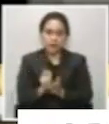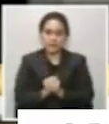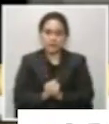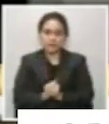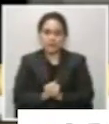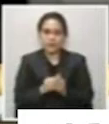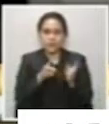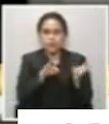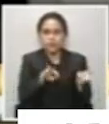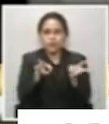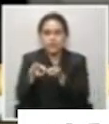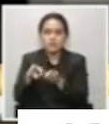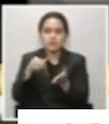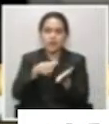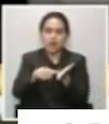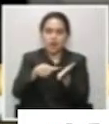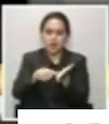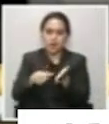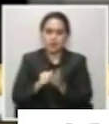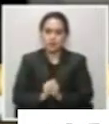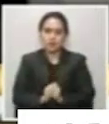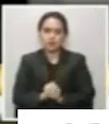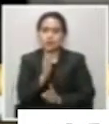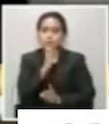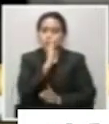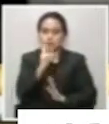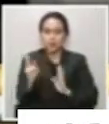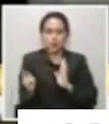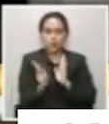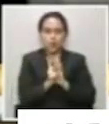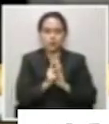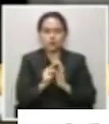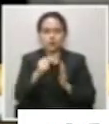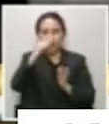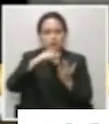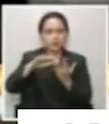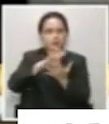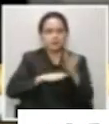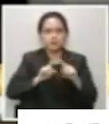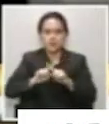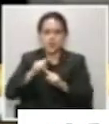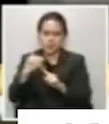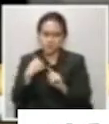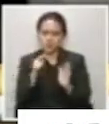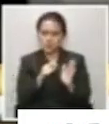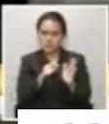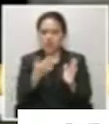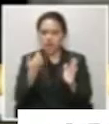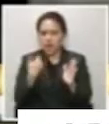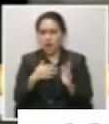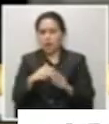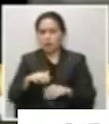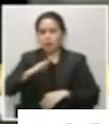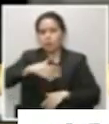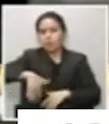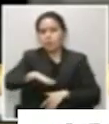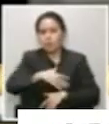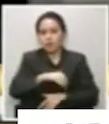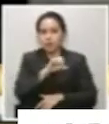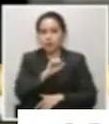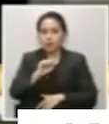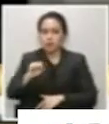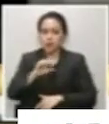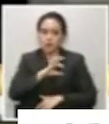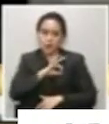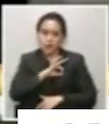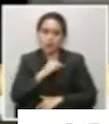หรือทางแก้เมื่อกติกาบ้านเมืองเป็นอย่างนี้พวกเราบรรดาสมาชิกสภาก็ต้องหา